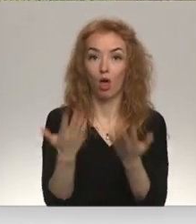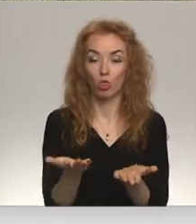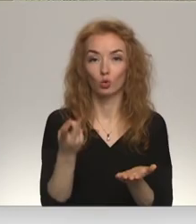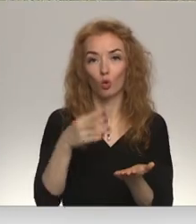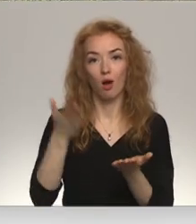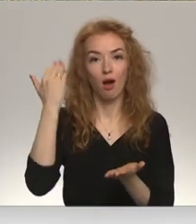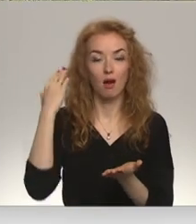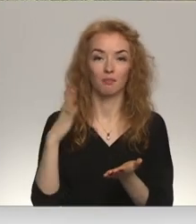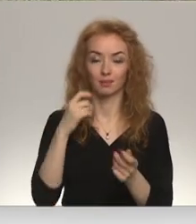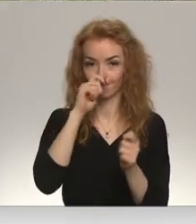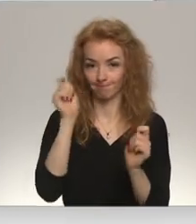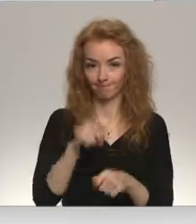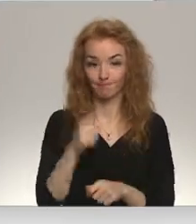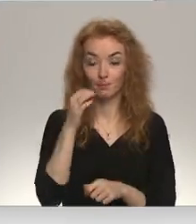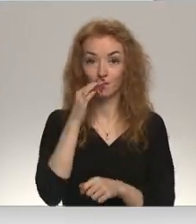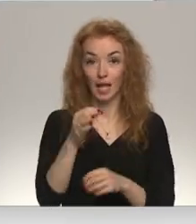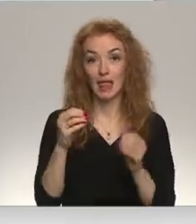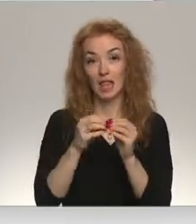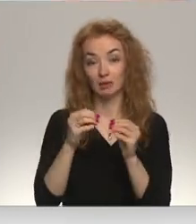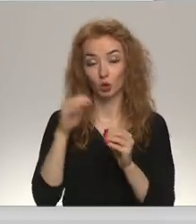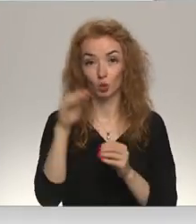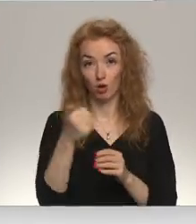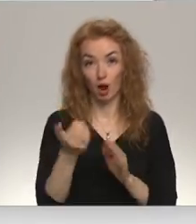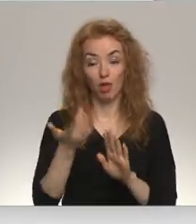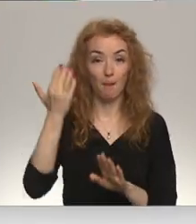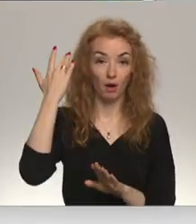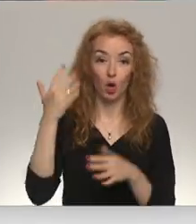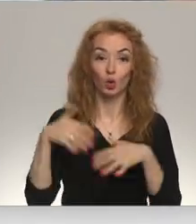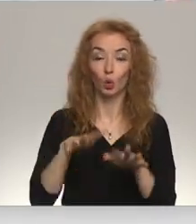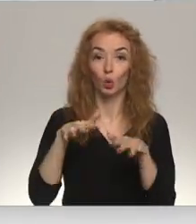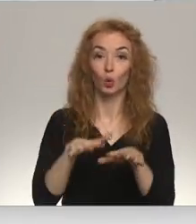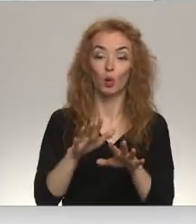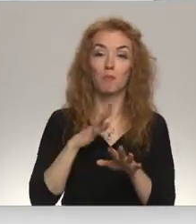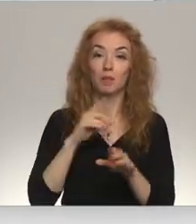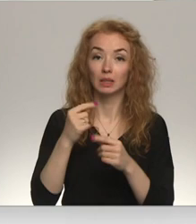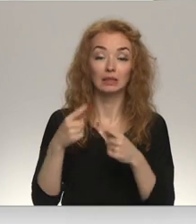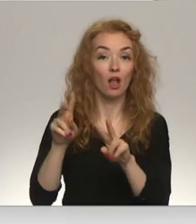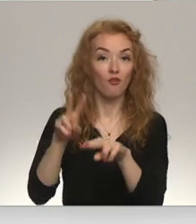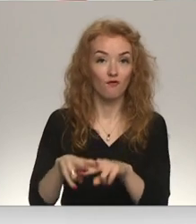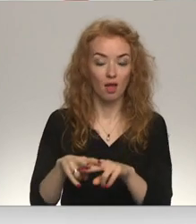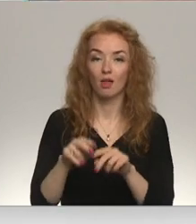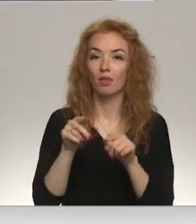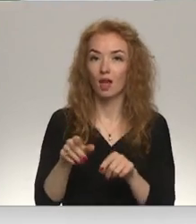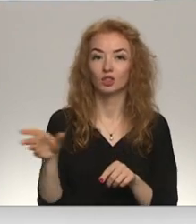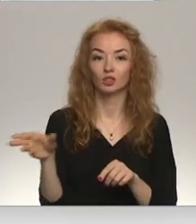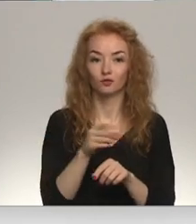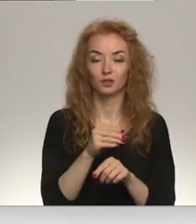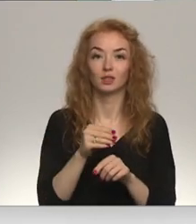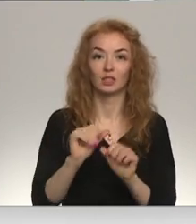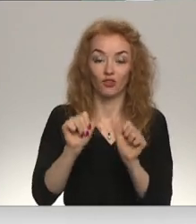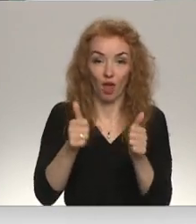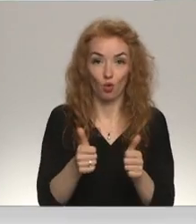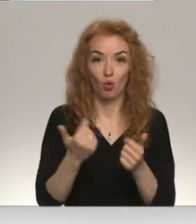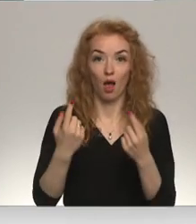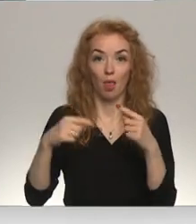vēsturiski zaudējusi. Jā, ja mēs skatāmies 10 000 gadu atpakaļ, jūra bija tur, kur slīteri zilie kalni, tā kā tas viss uzģenerējās un tagad